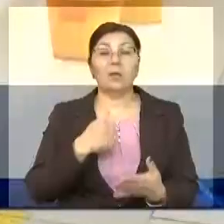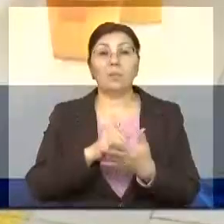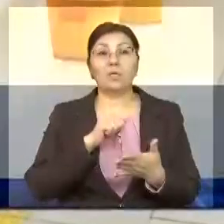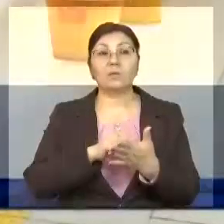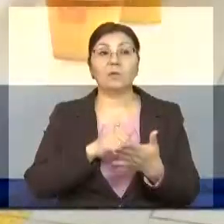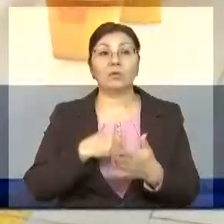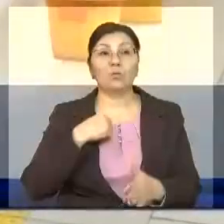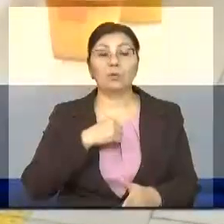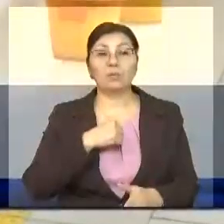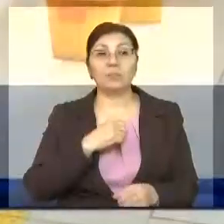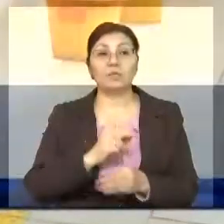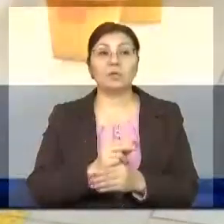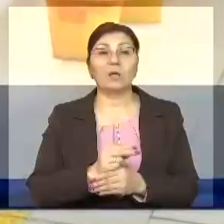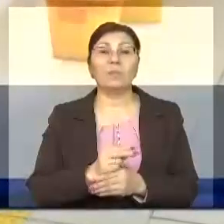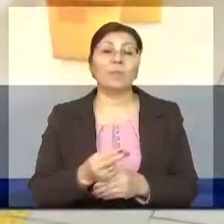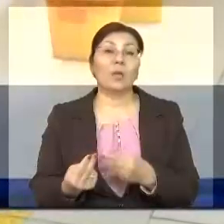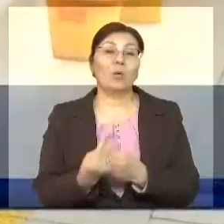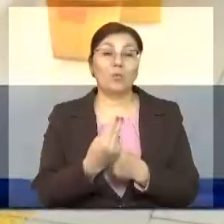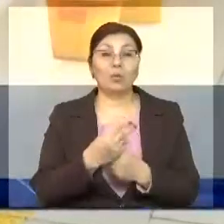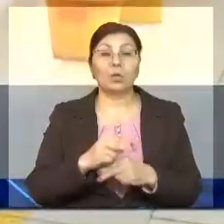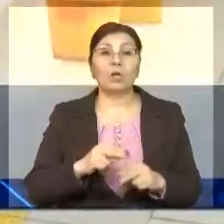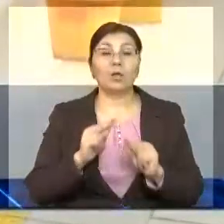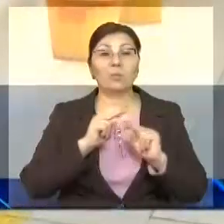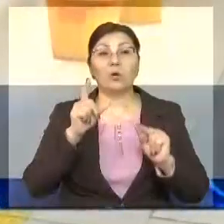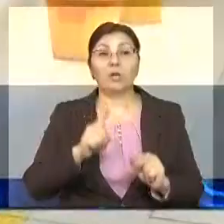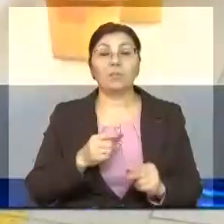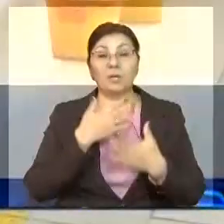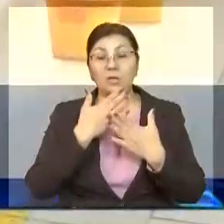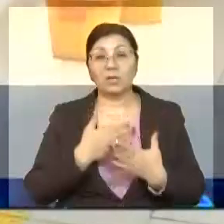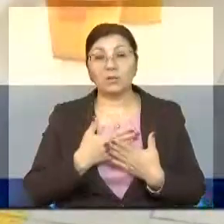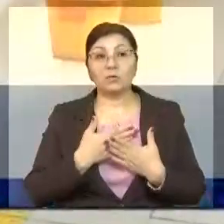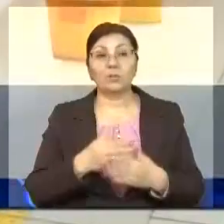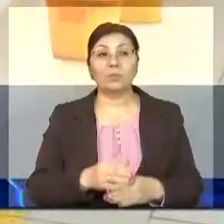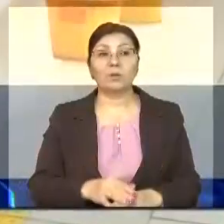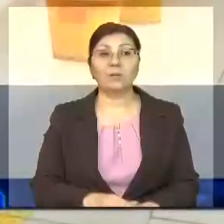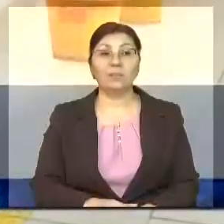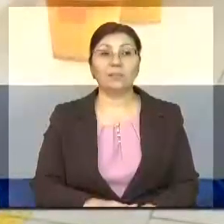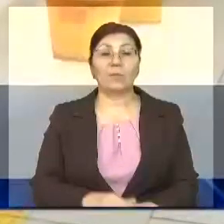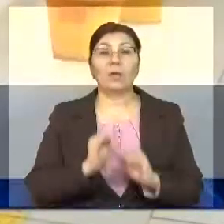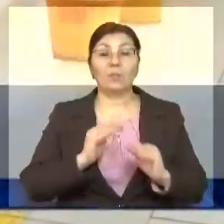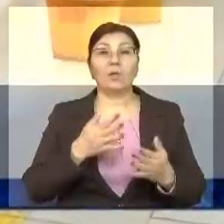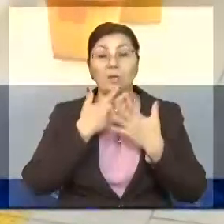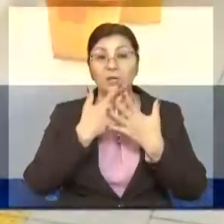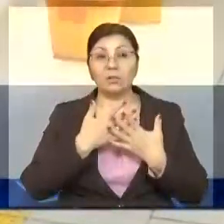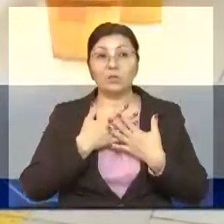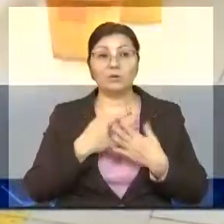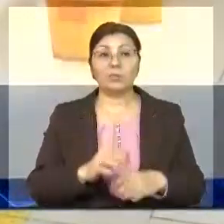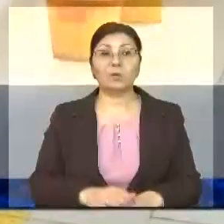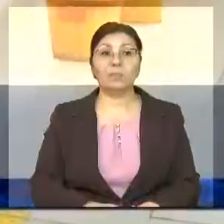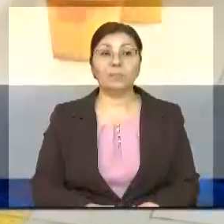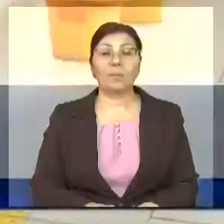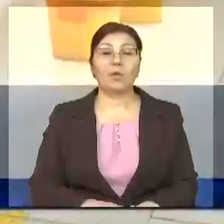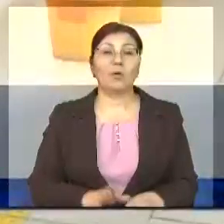өзімізге сабақ берген мұғалімдерге еліктедім, және өзімнен кішкентай бастауыш кластың балаларын жақсы көру себебімнен осы бастауыш кластың мамандығын